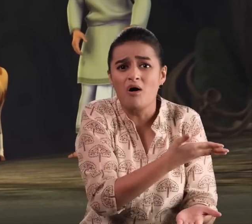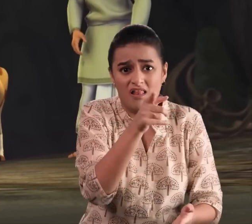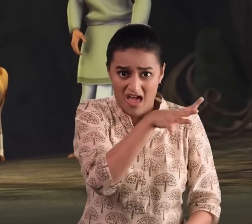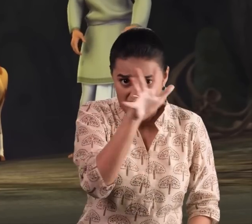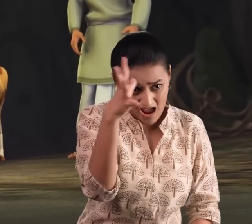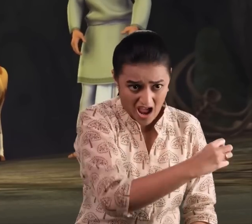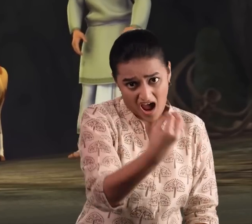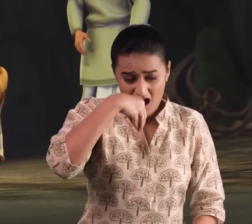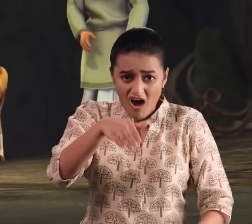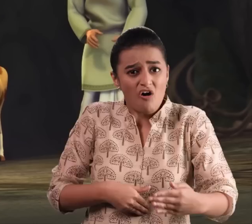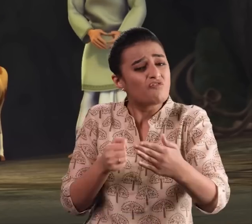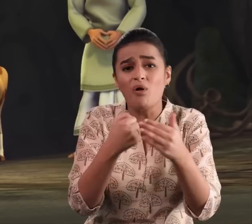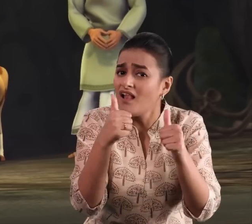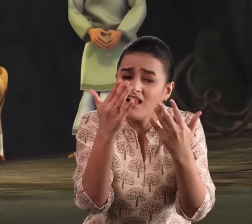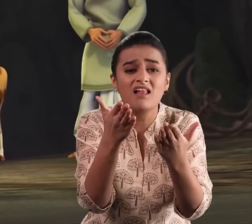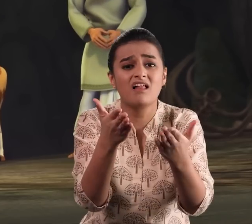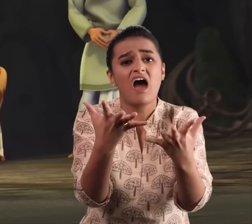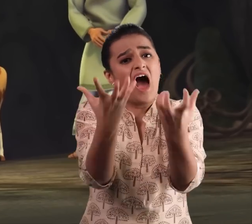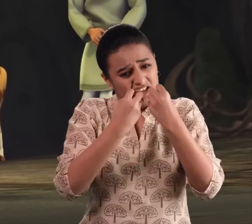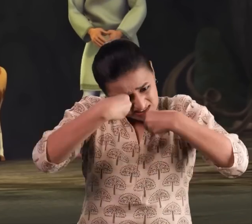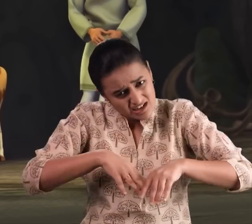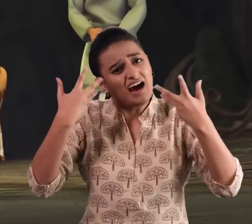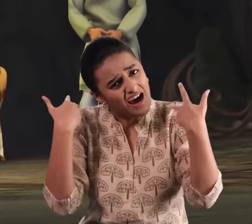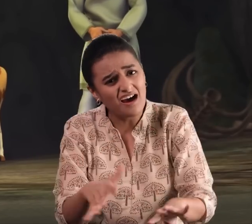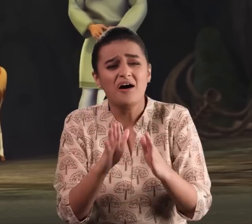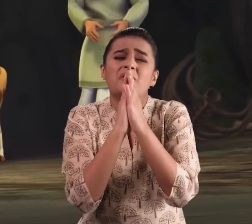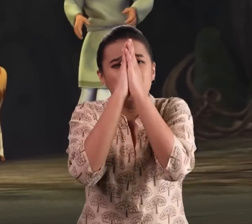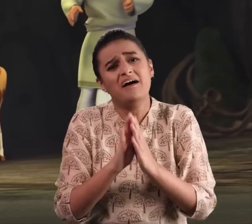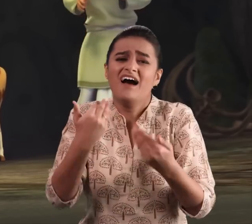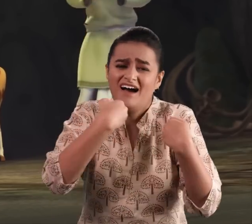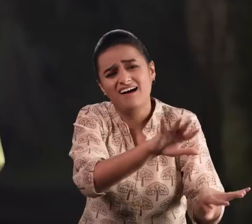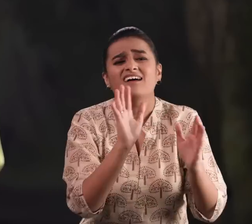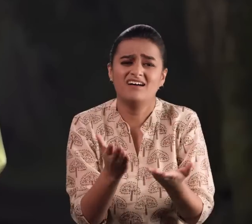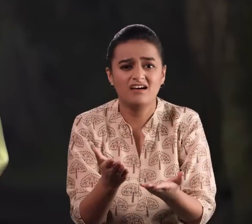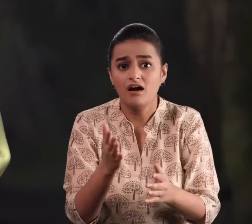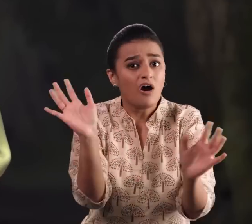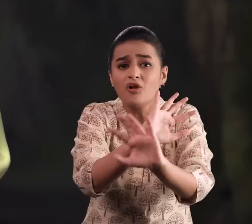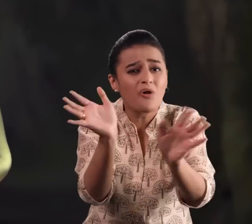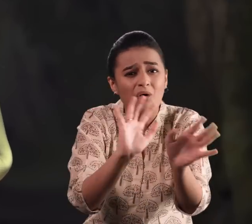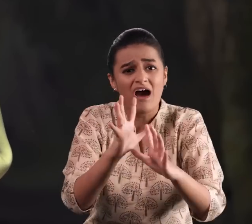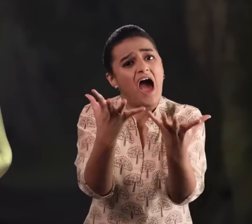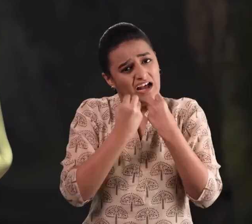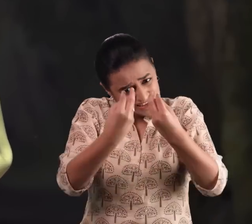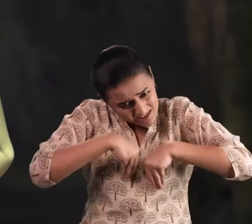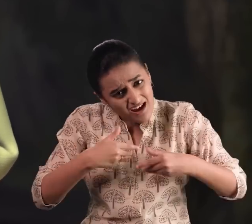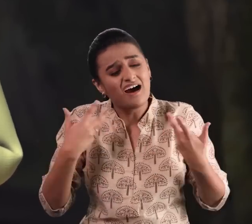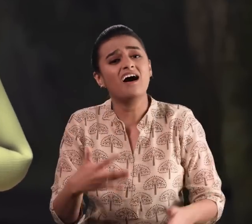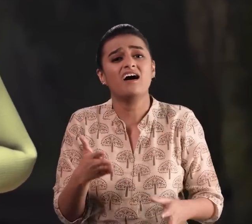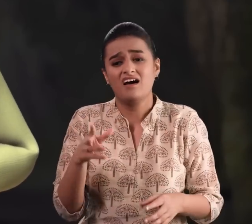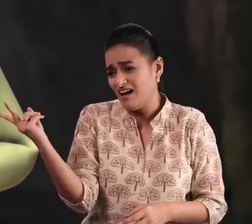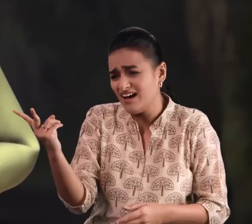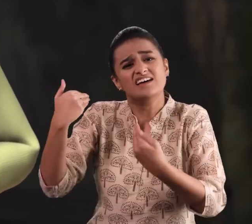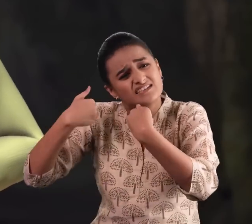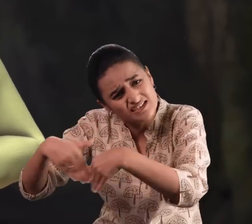नहीं है। इसे खाकर तुम्हारी भूख नहीं मिटेगी। तुम मुझे खा लो और भगवान के लिए इसे जाने दो। नहीं, तुम मुझे खा लो और